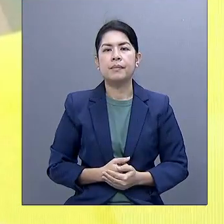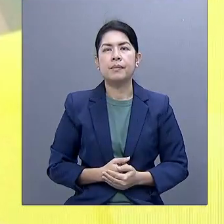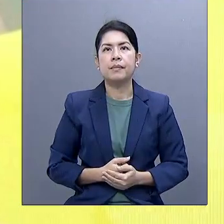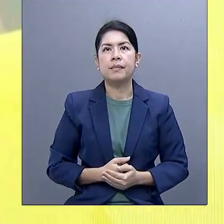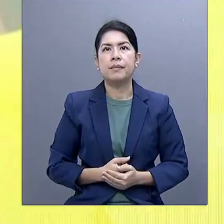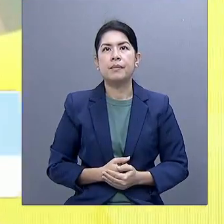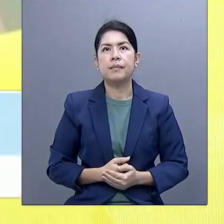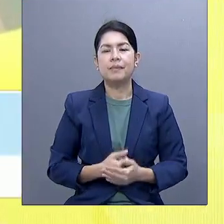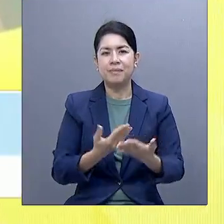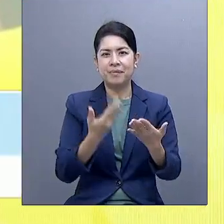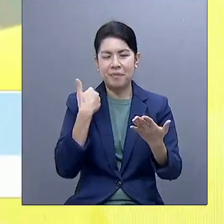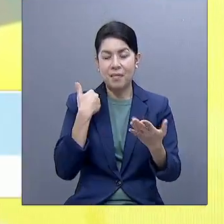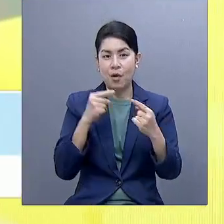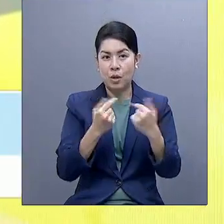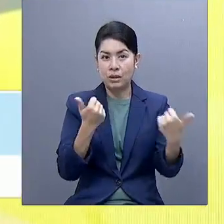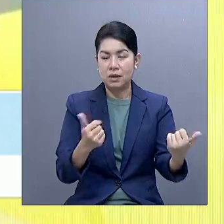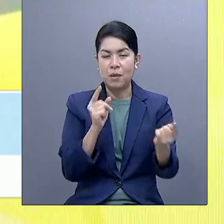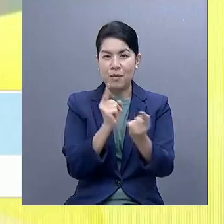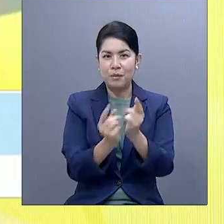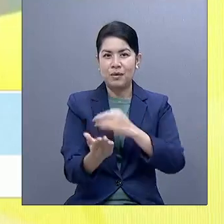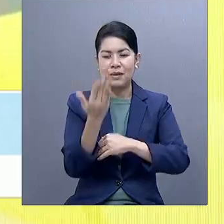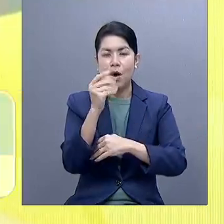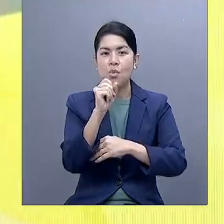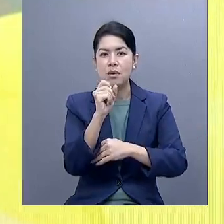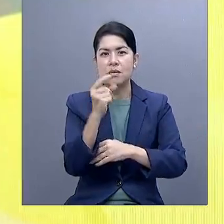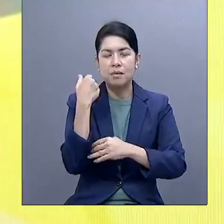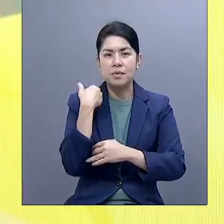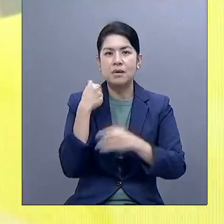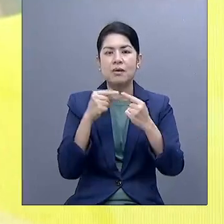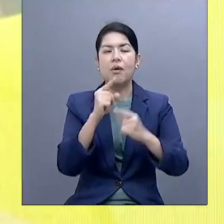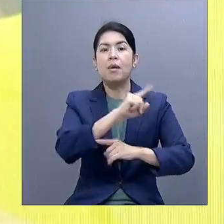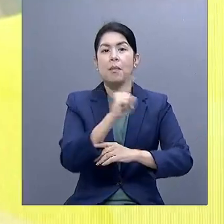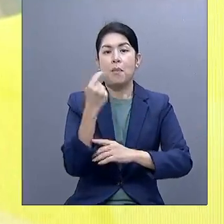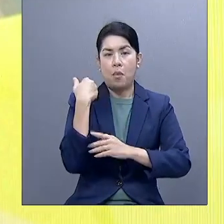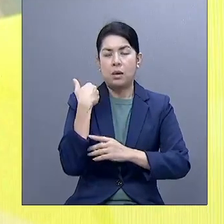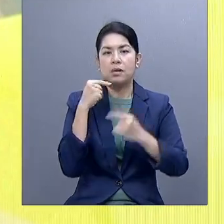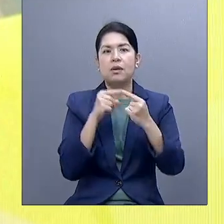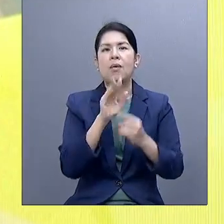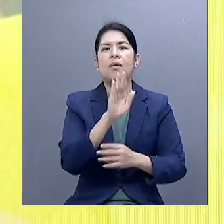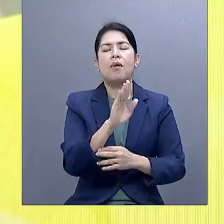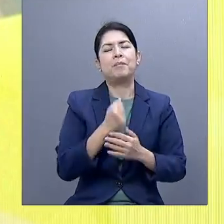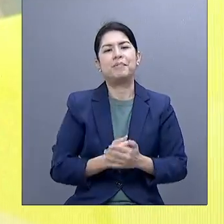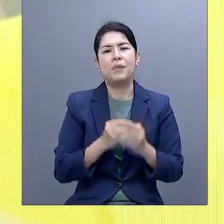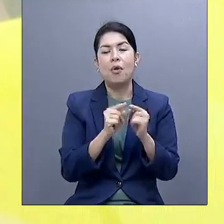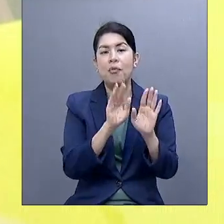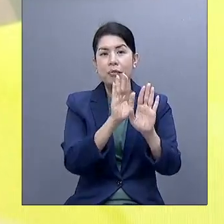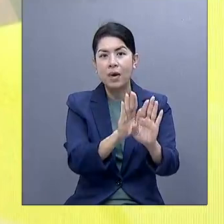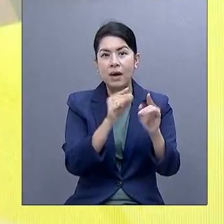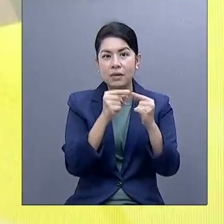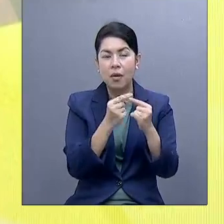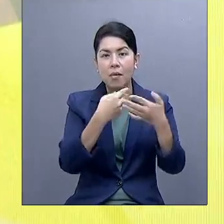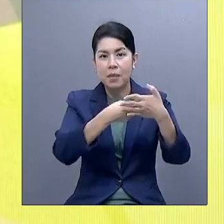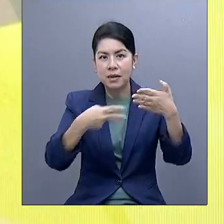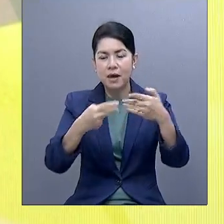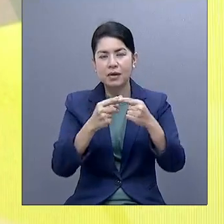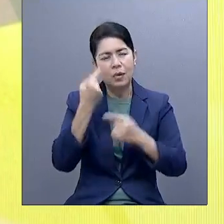คะ คุณผู้ชมคะมาเจอกันเช้าวันศุกร์นะคะวันนี้เป็นวันแห่งความหวังด้วยนะคะ Friday Motivation วันนี้ค่ะก็เลยหยิบยกเอาเรื่อง